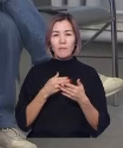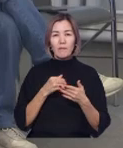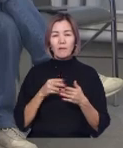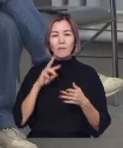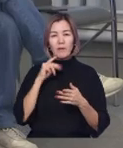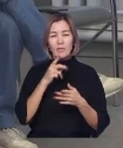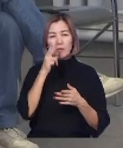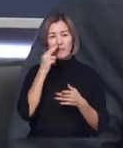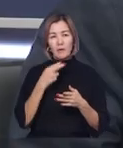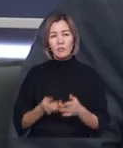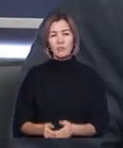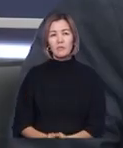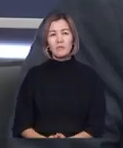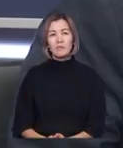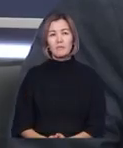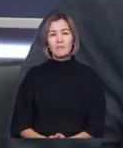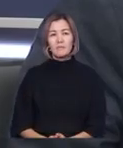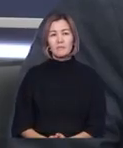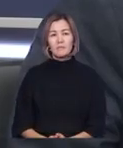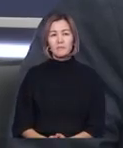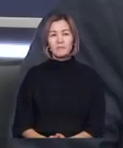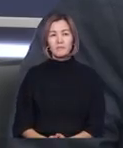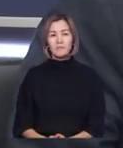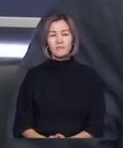профилактики вредных привычек.